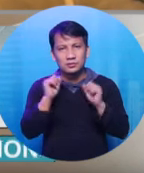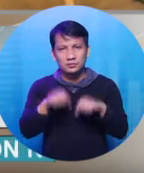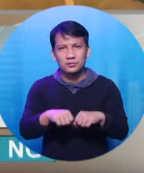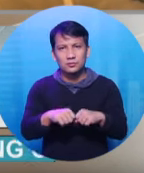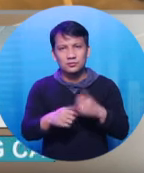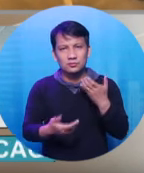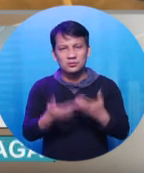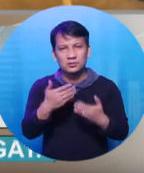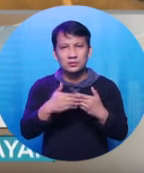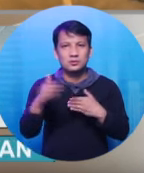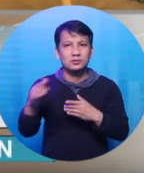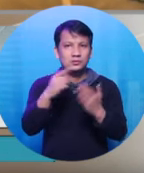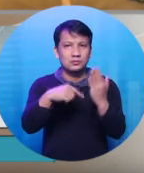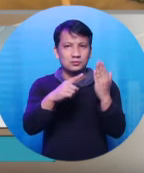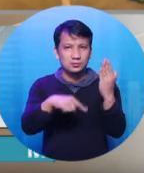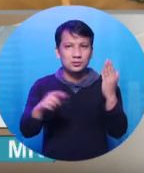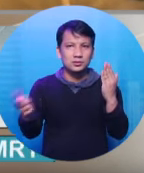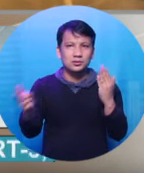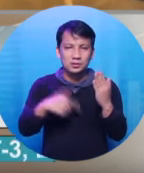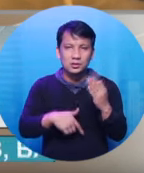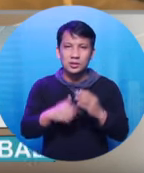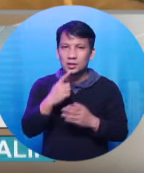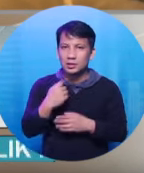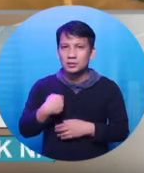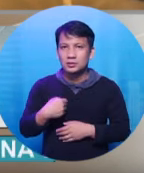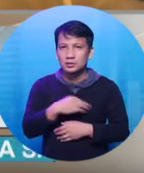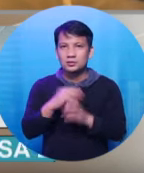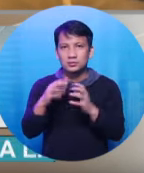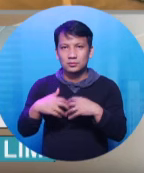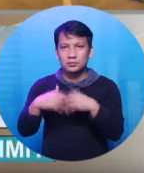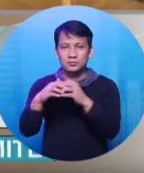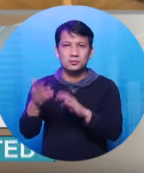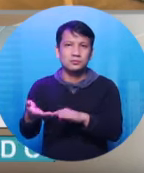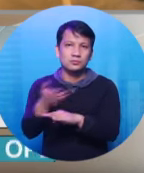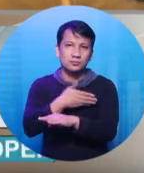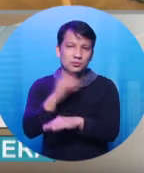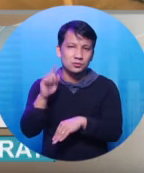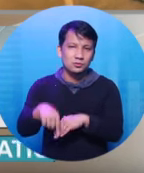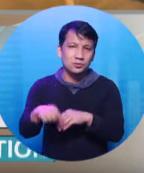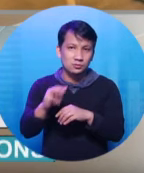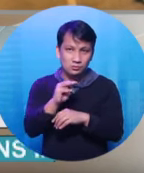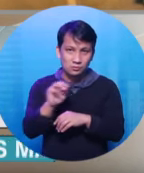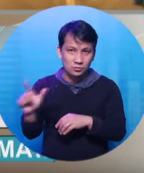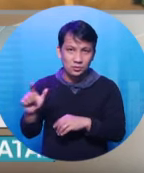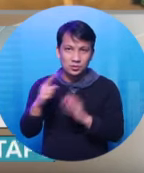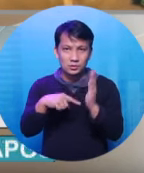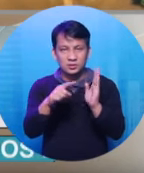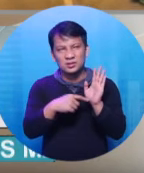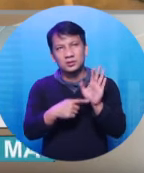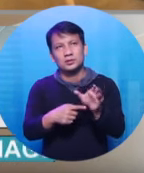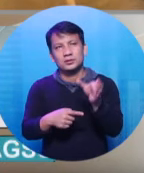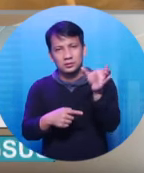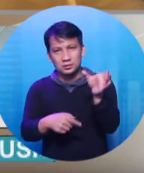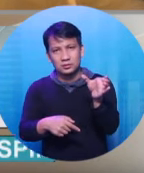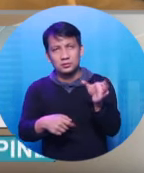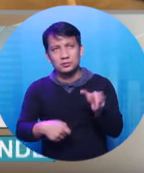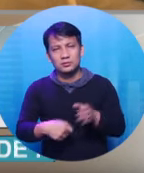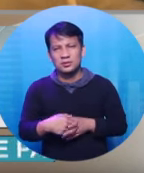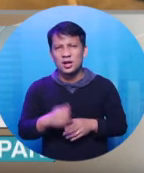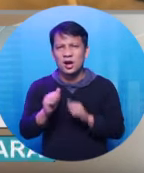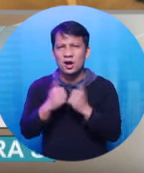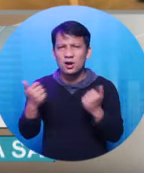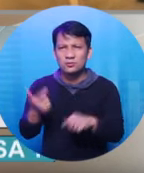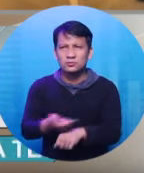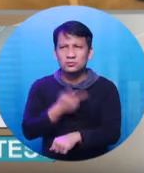and then yun yung chine-check ng mga establishment bago kami pumasok sa malls, sa grocery shops. Gano'n na kayo katagal